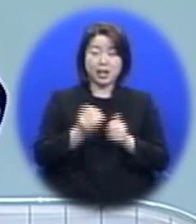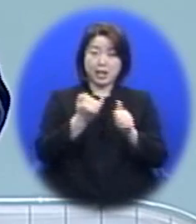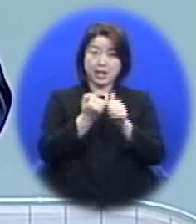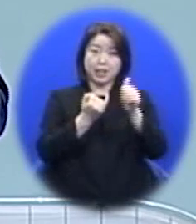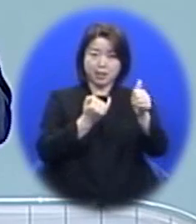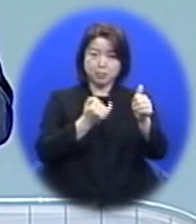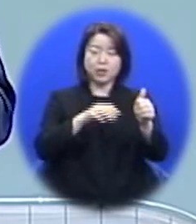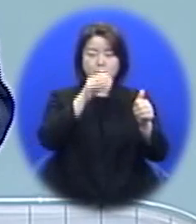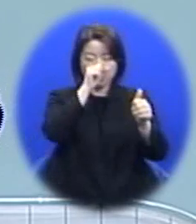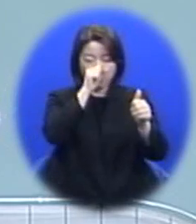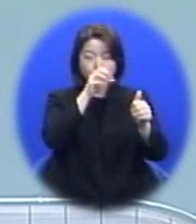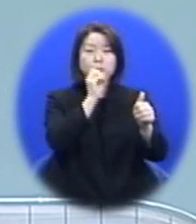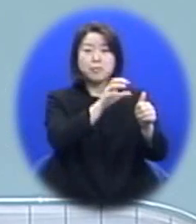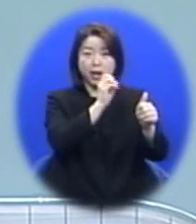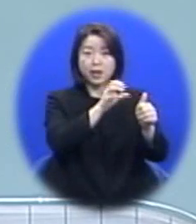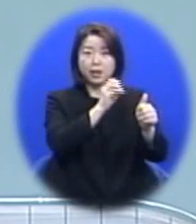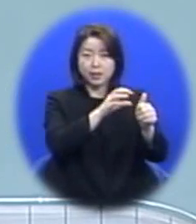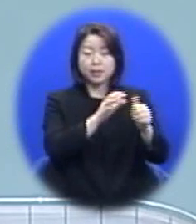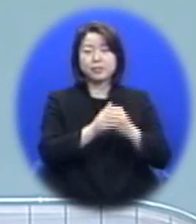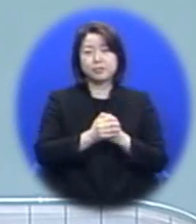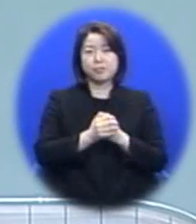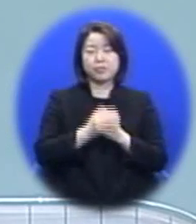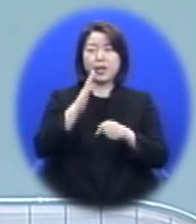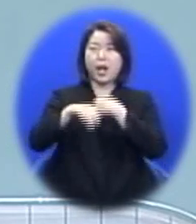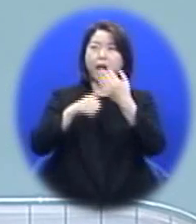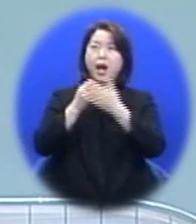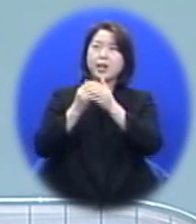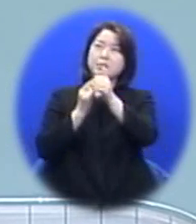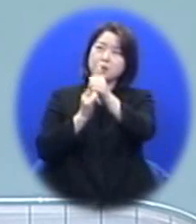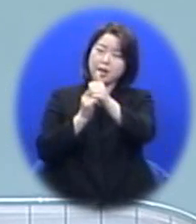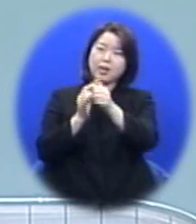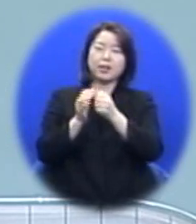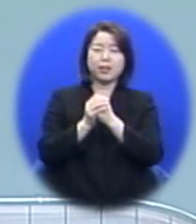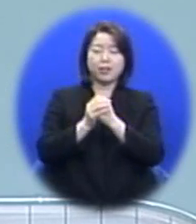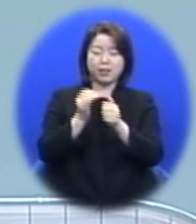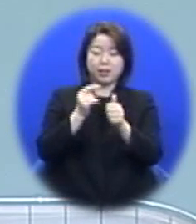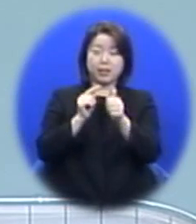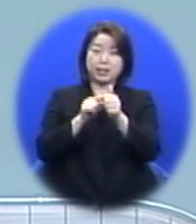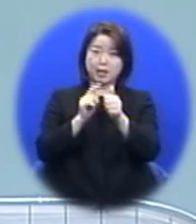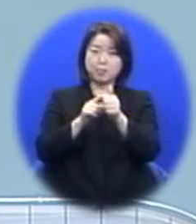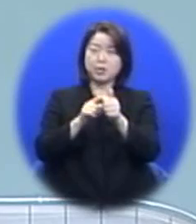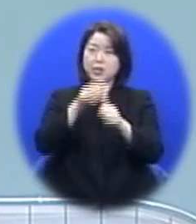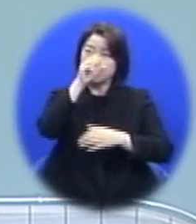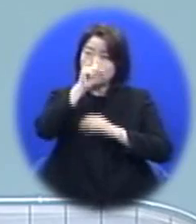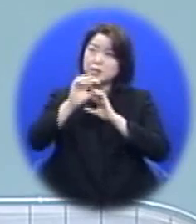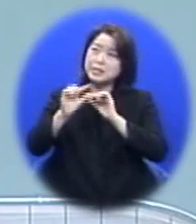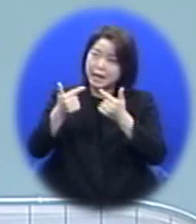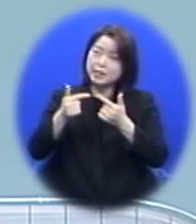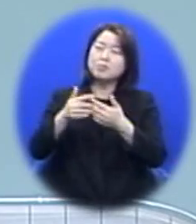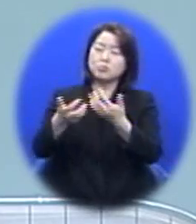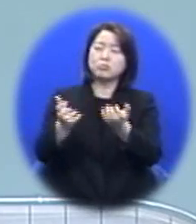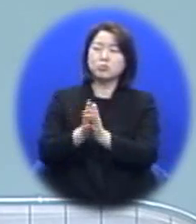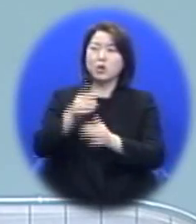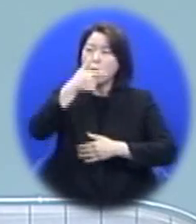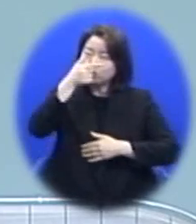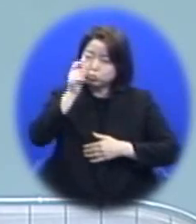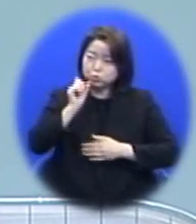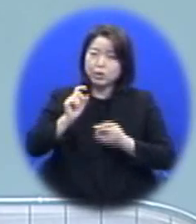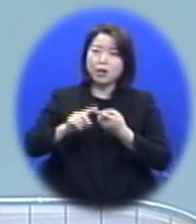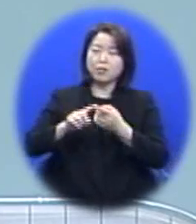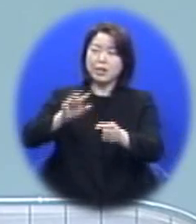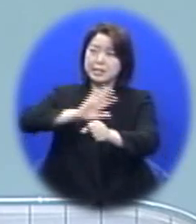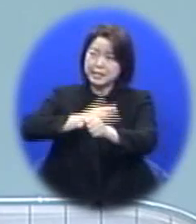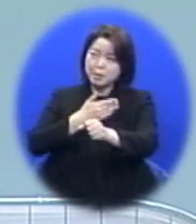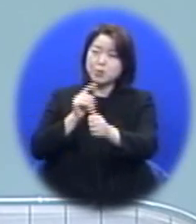남편에게는 좋은 이야기를 해주고 하나님에게는 그 남편의 단점, 부족한 점,